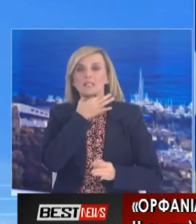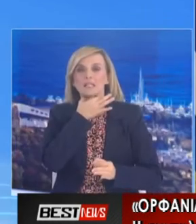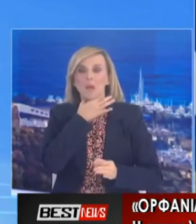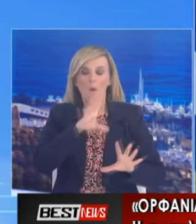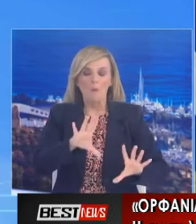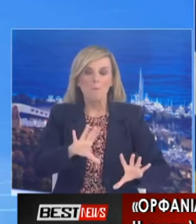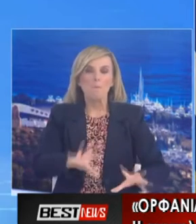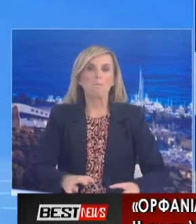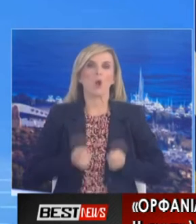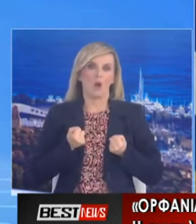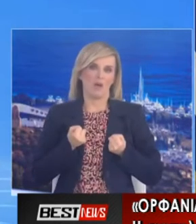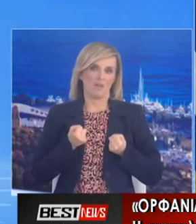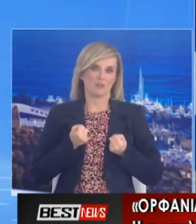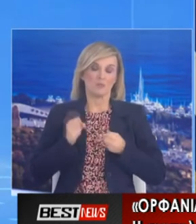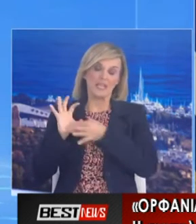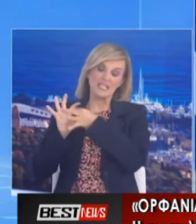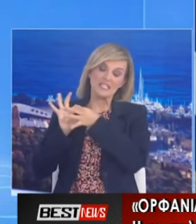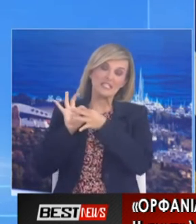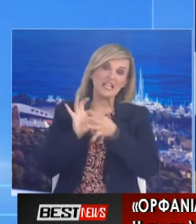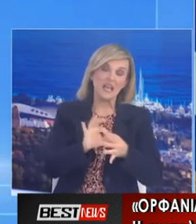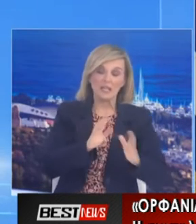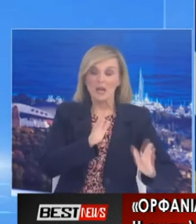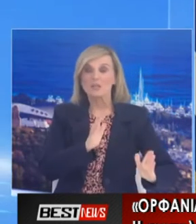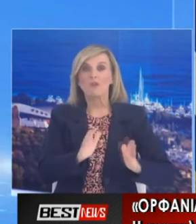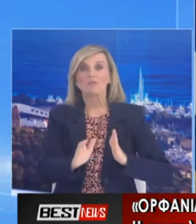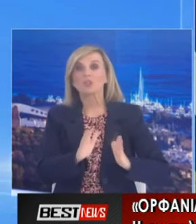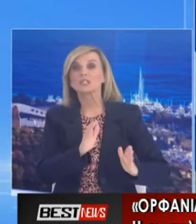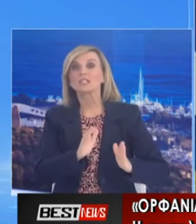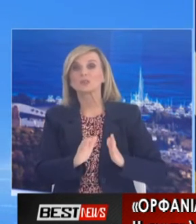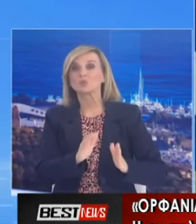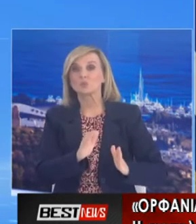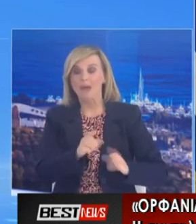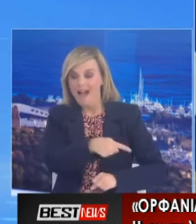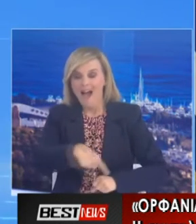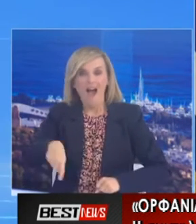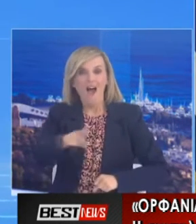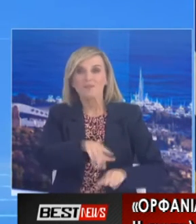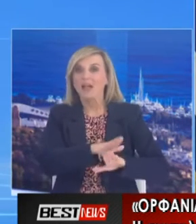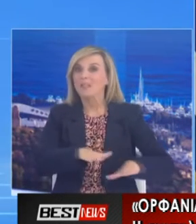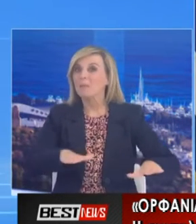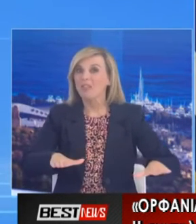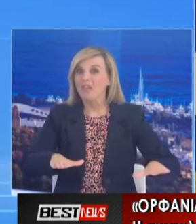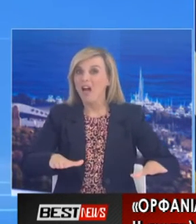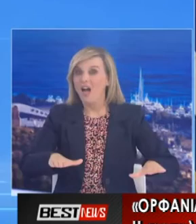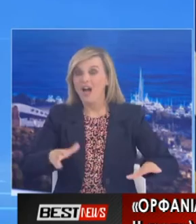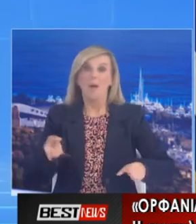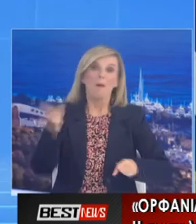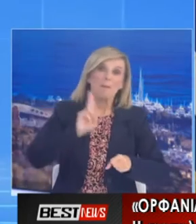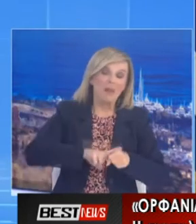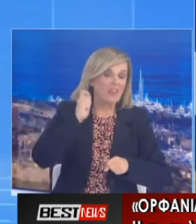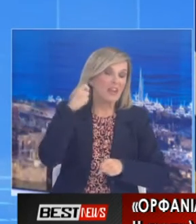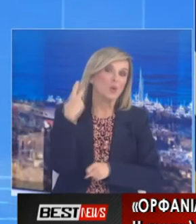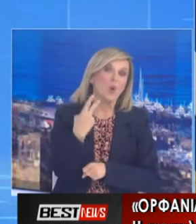συνεχούς φροντίδας αυτών των ορφανών για τη διατήρηση της ψυχικής τους υγείας και όπως